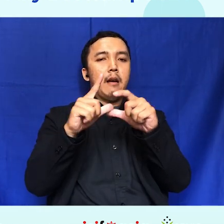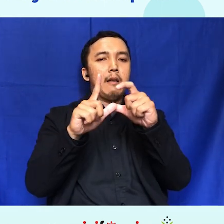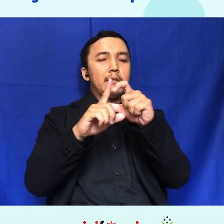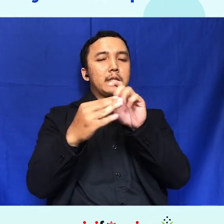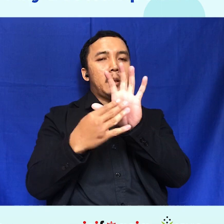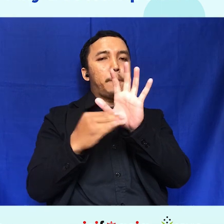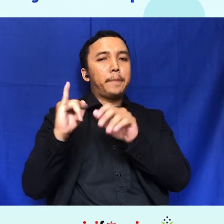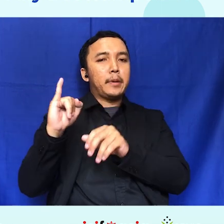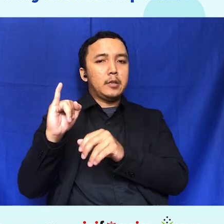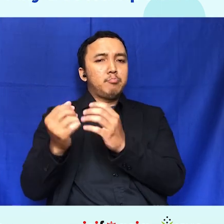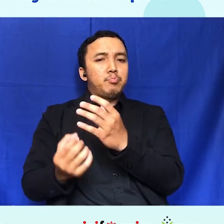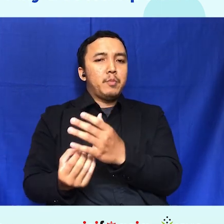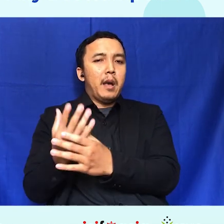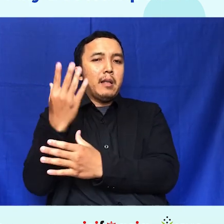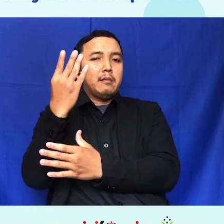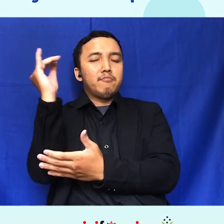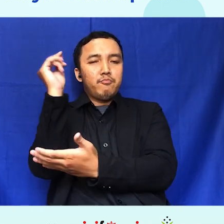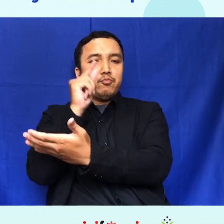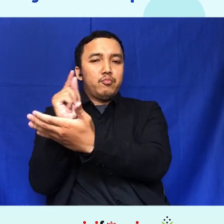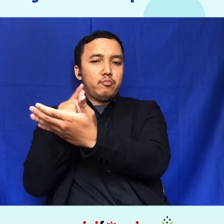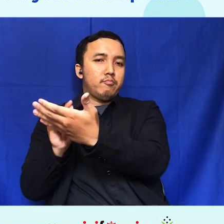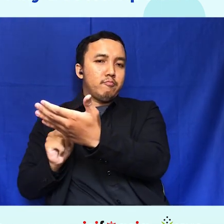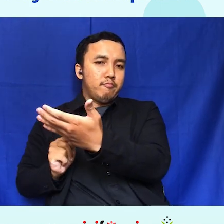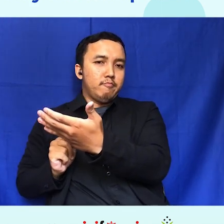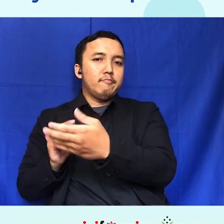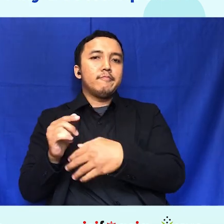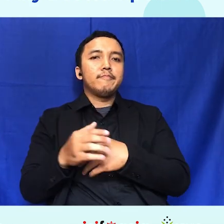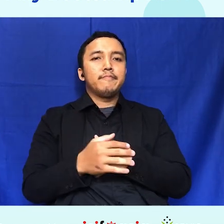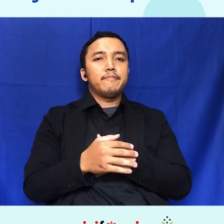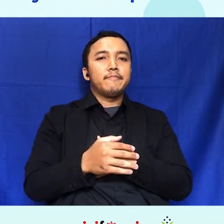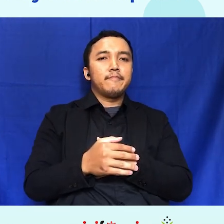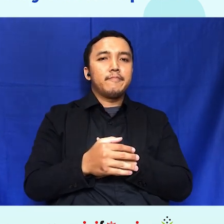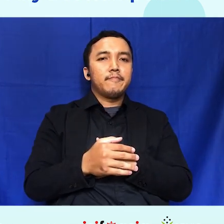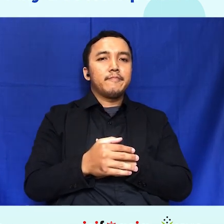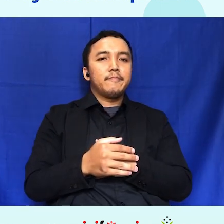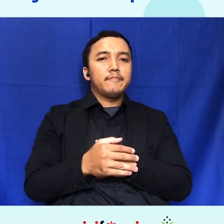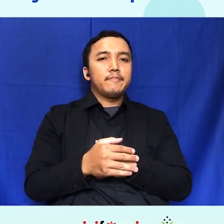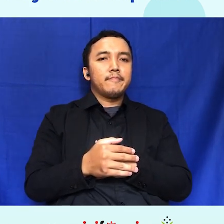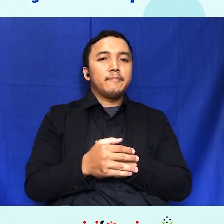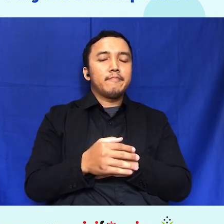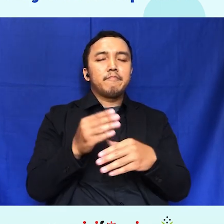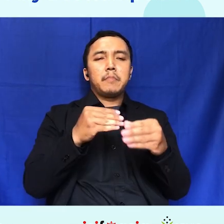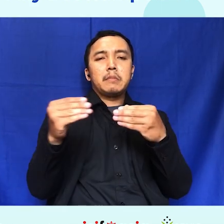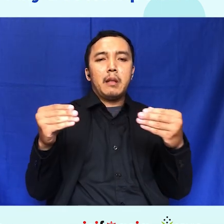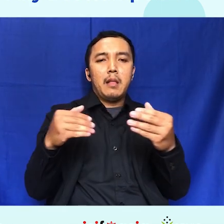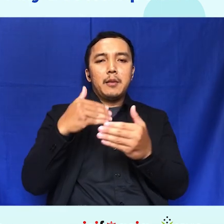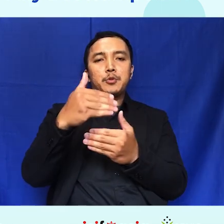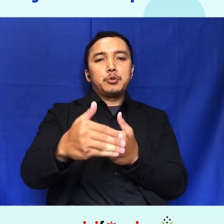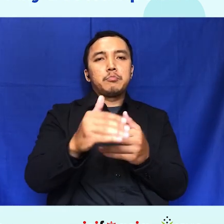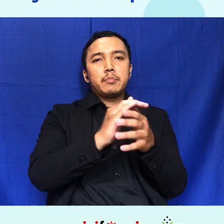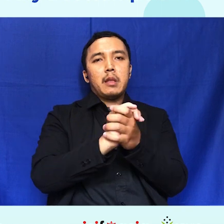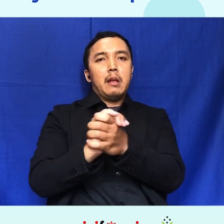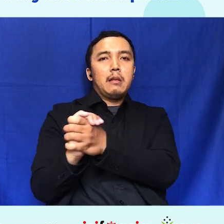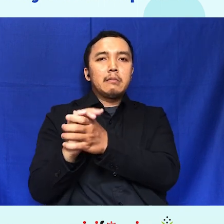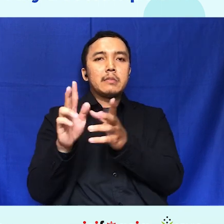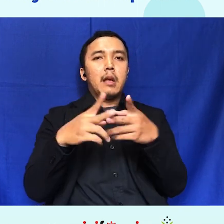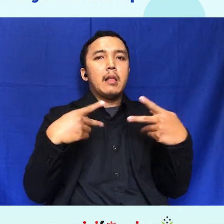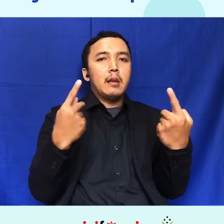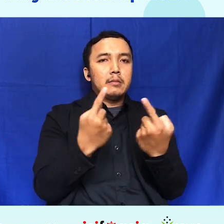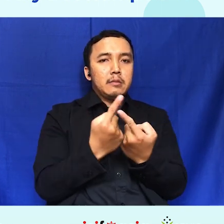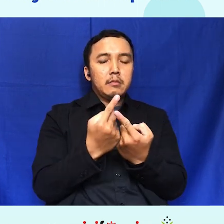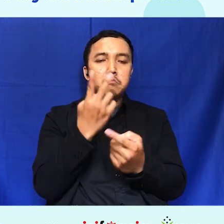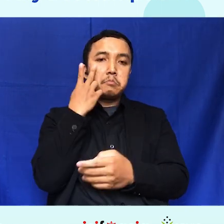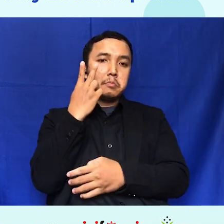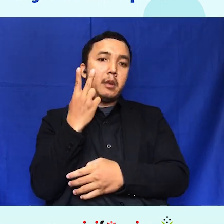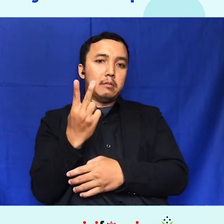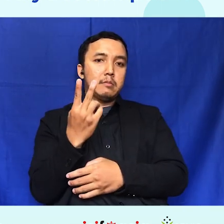landmark perkembangan animasi _animator hatching level 2 10 menit. Lihat dokumen perkembangan animasi _animator visitor link materi selanjutnya, perkenalan kelas. Lihat dokumen perkembangan